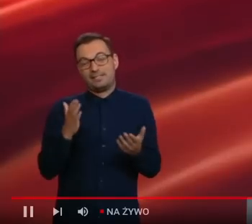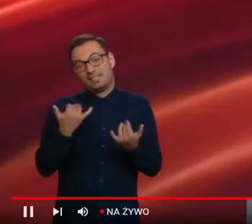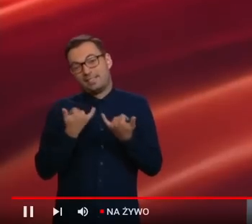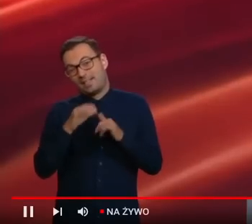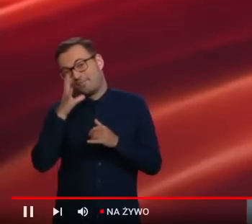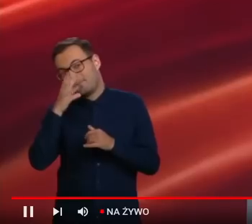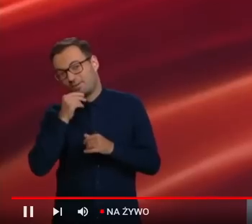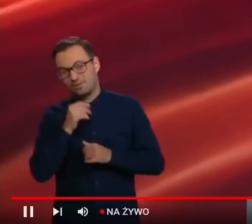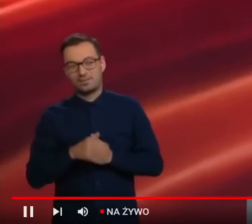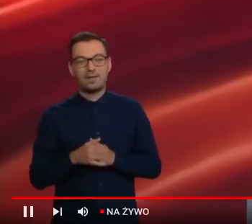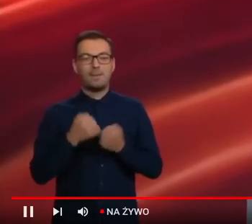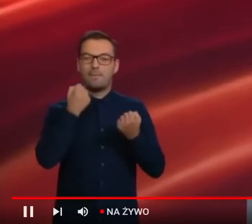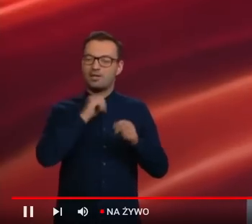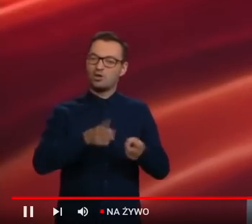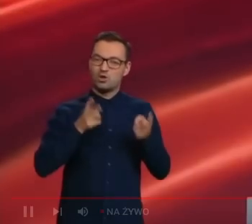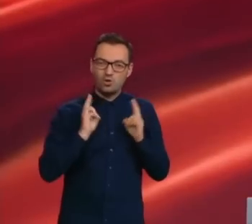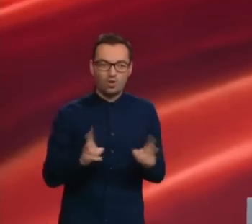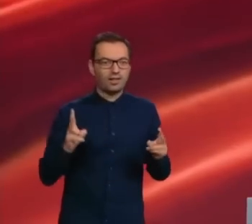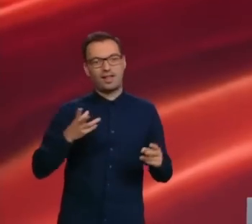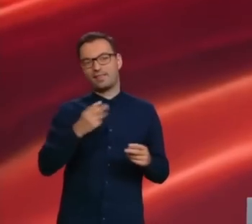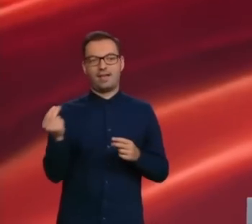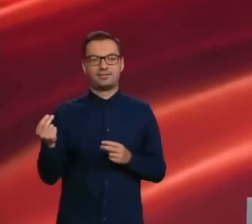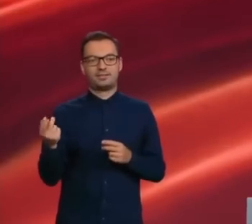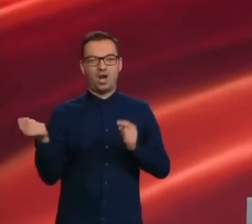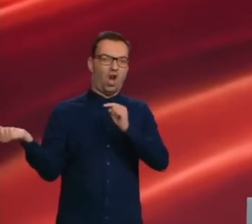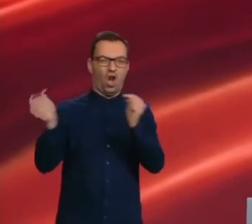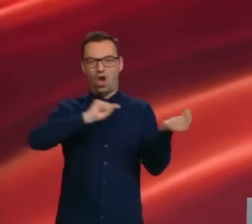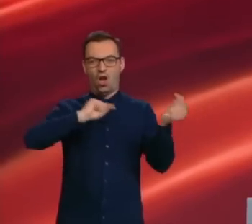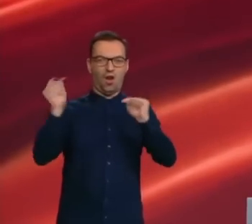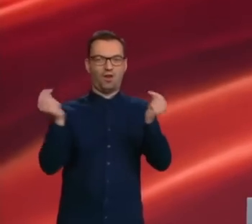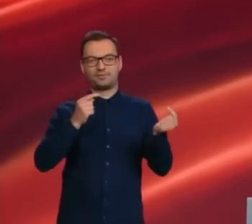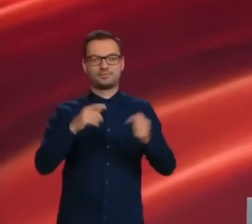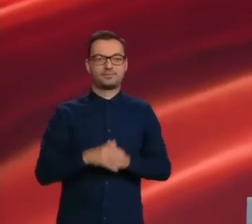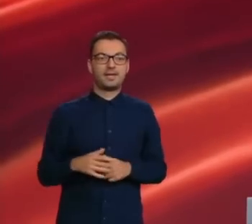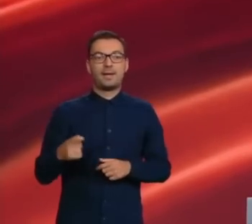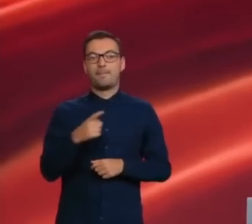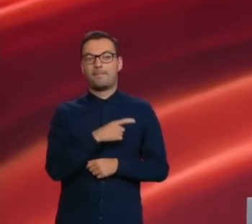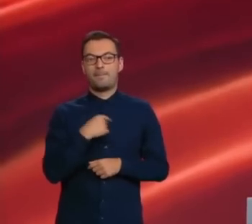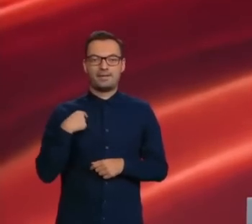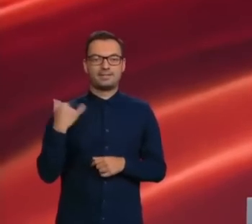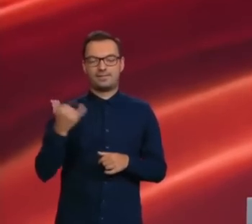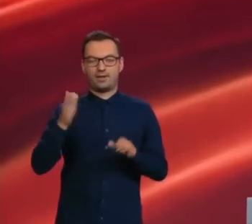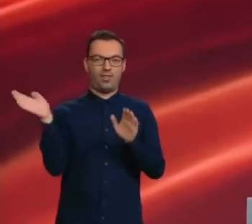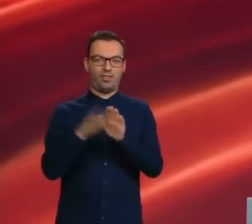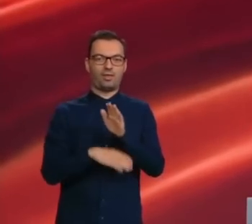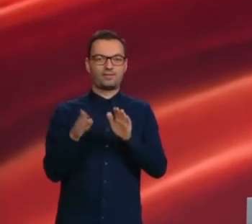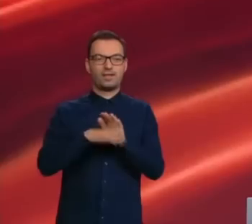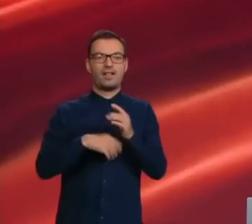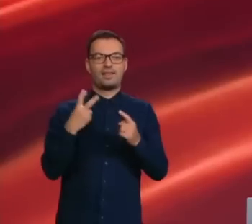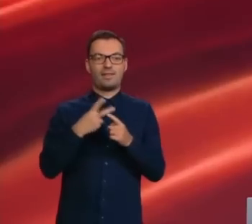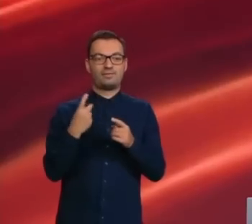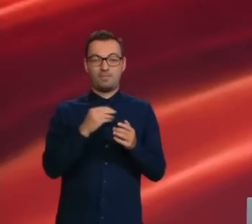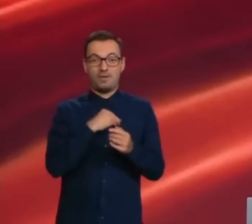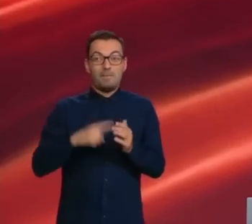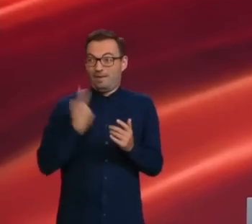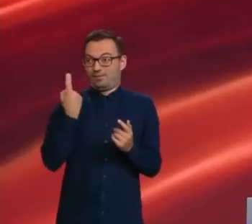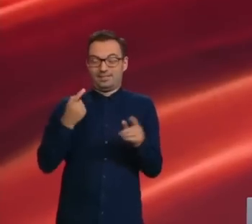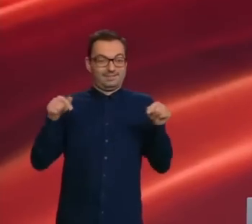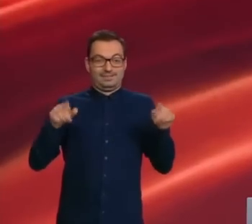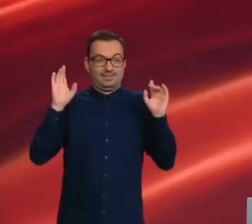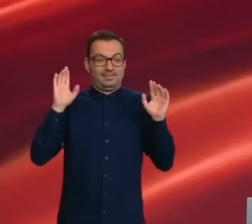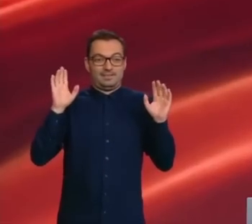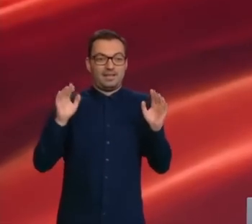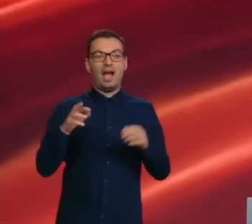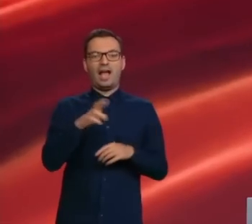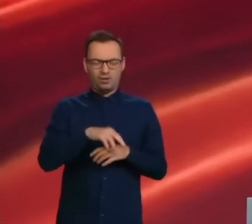Ale mnie zaciekawił, bo nie znałem tej partii. Przepychanki. Nas media pomijają, w telewizji polskiej jestem pierwszy raz, tej centralnej, regionalne zachowują